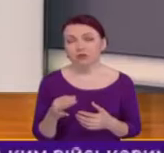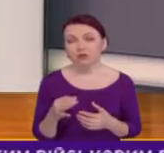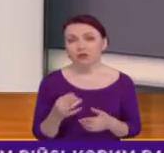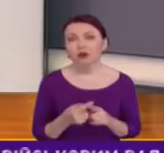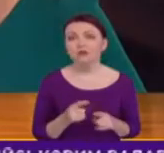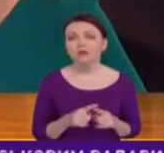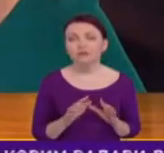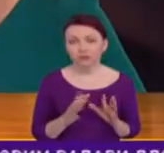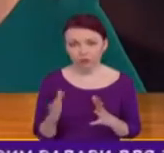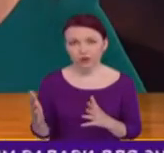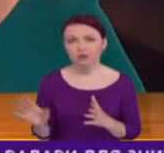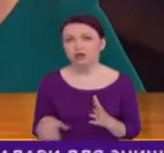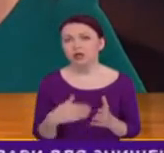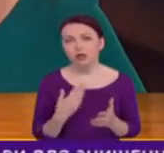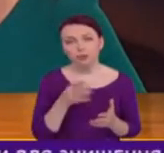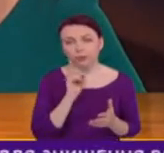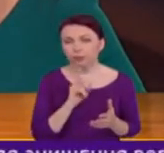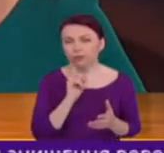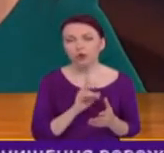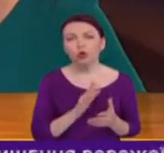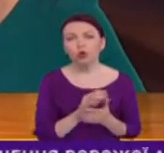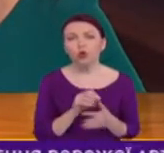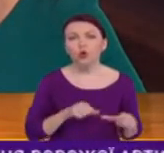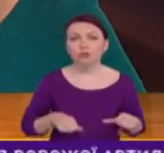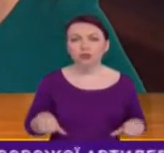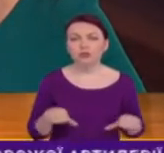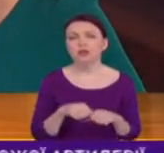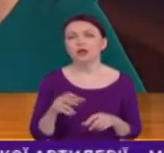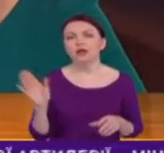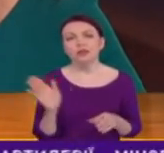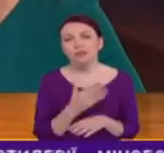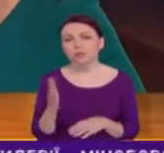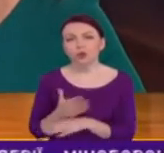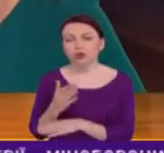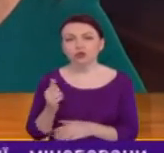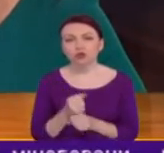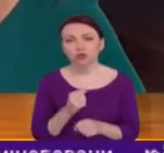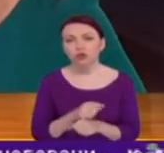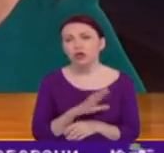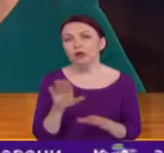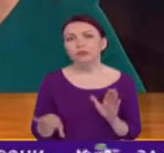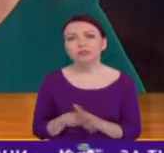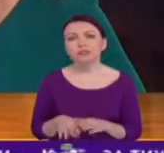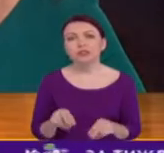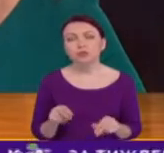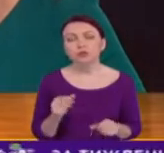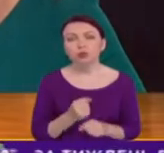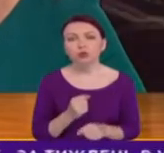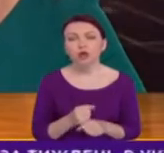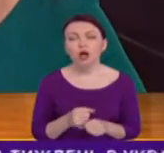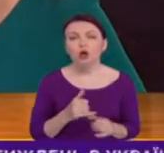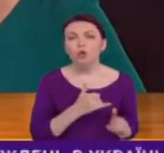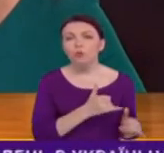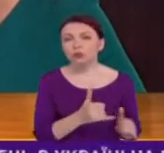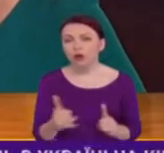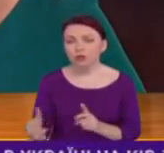Це відбувається. Це відбувається комісія, відбуваються демонтажні роботи, вже підземні роботи комунікацій проробляються,